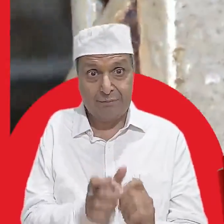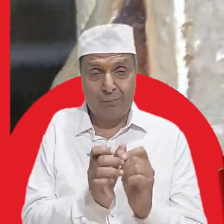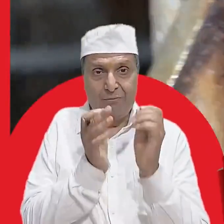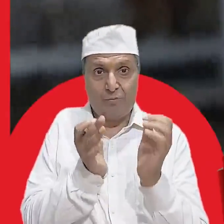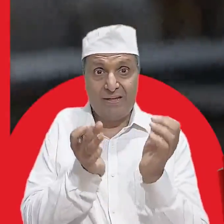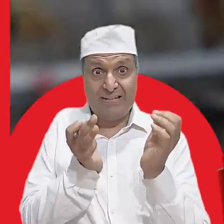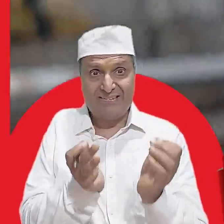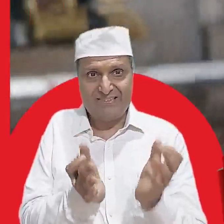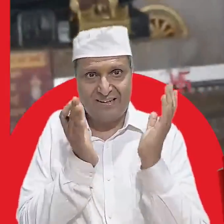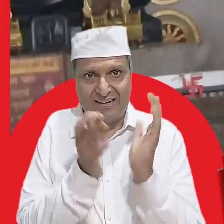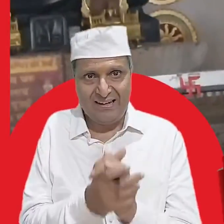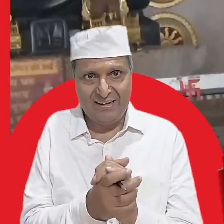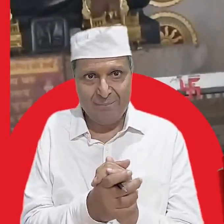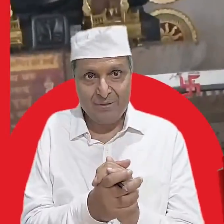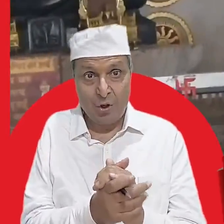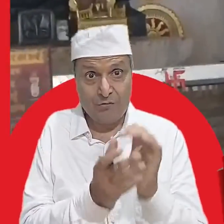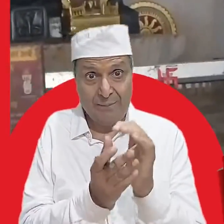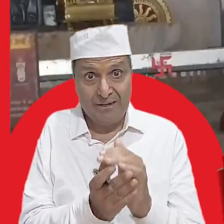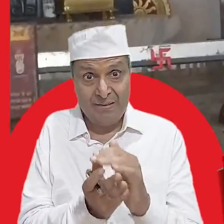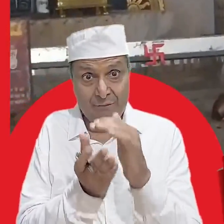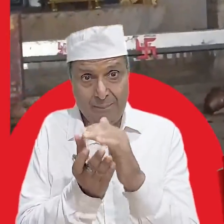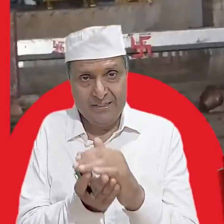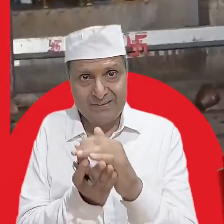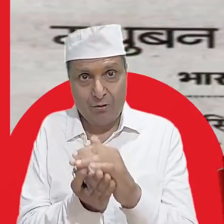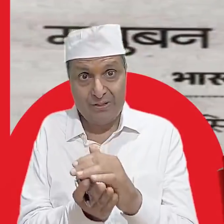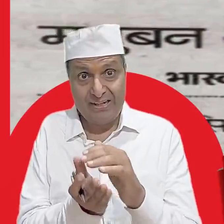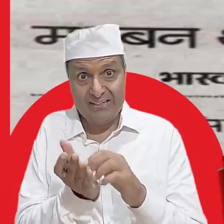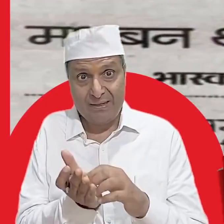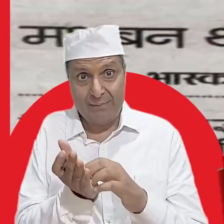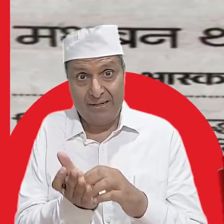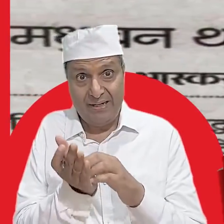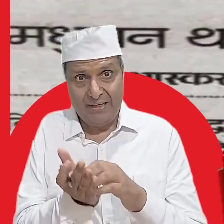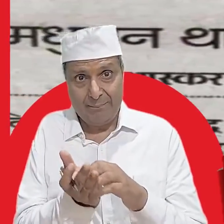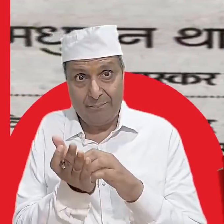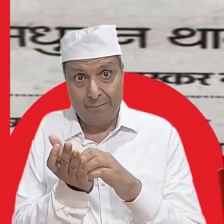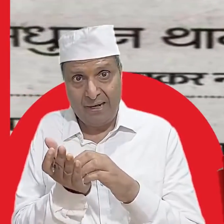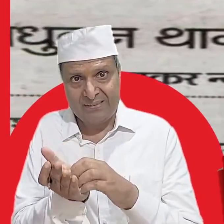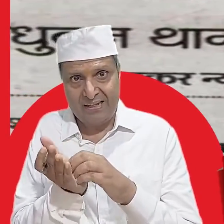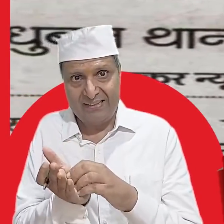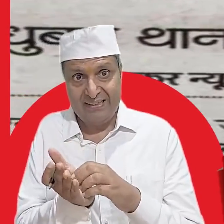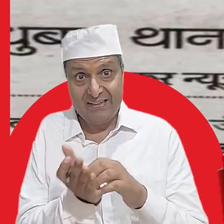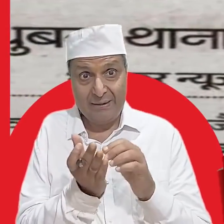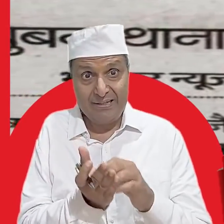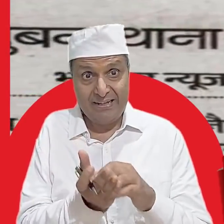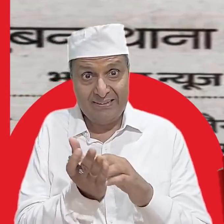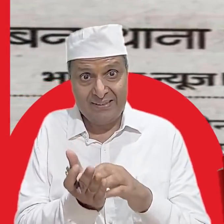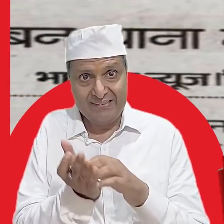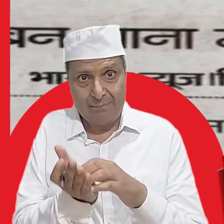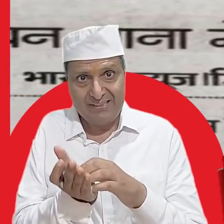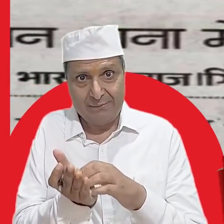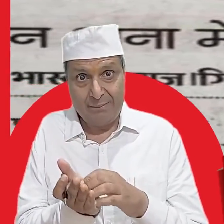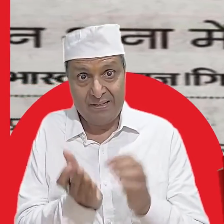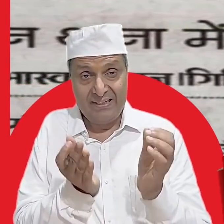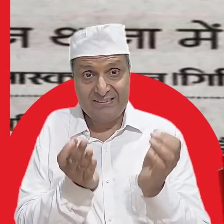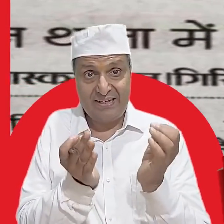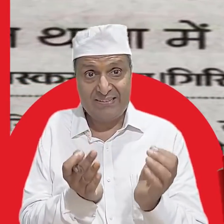हारे, अब सुप्रीम कोर्ट में एक केस चल रहा है और वहीं पर फिर 20 पंथी कोटी ने इस बारे में एक प्रार्थना लगा दी कि भैया इस तरीके से